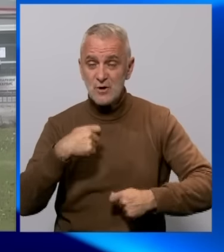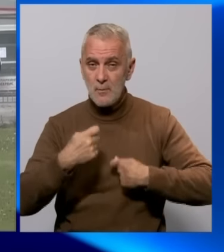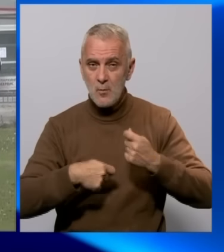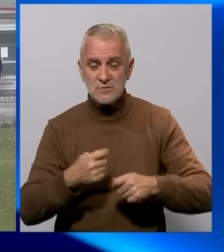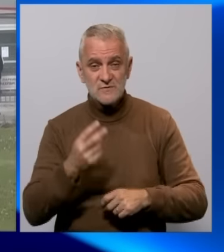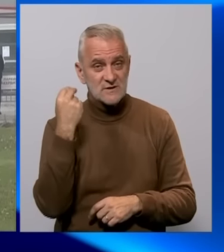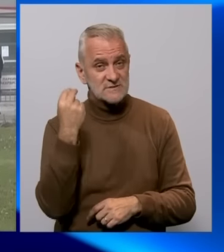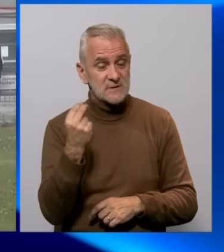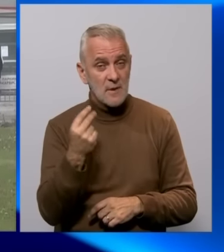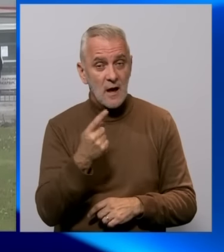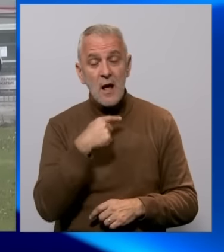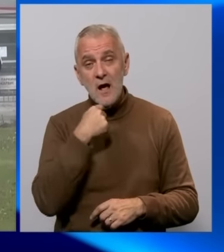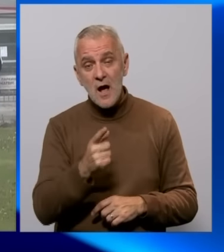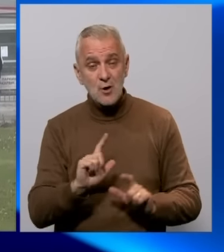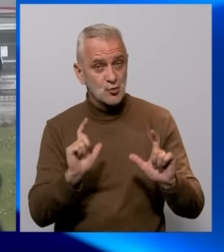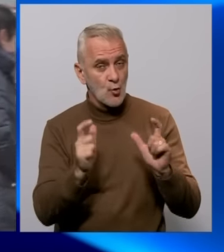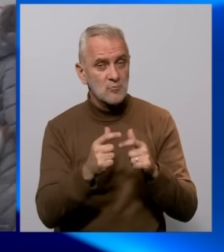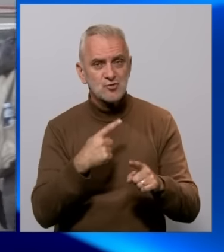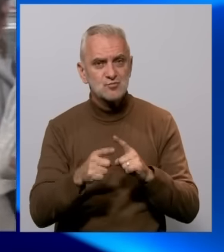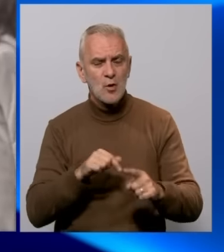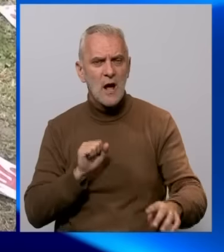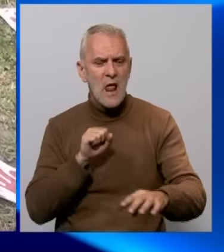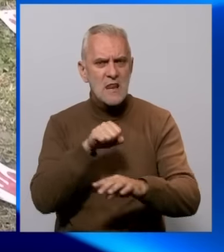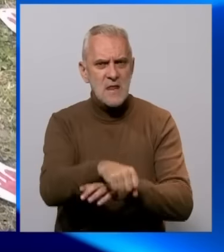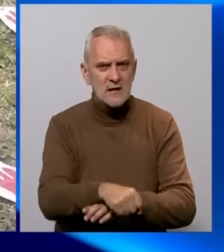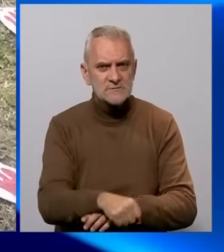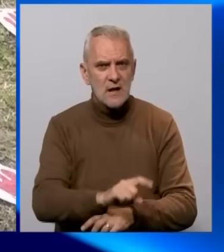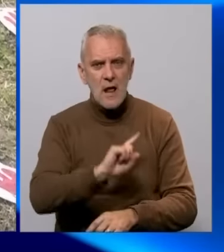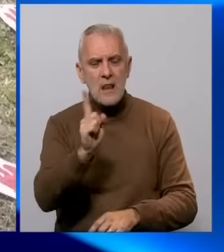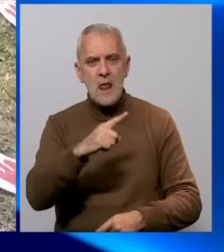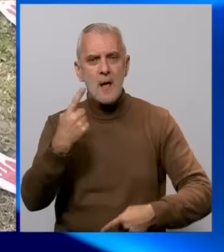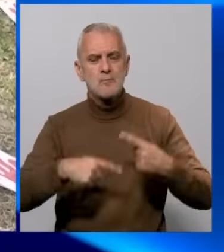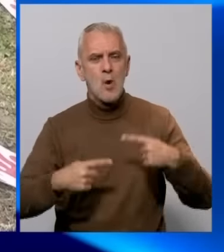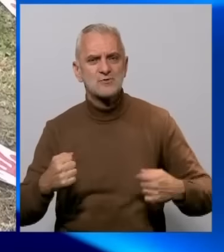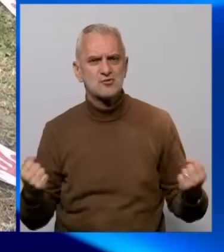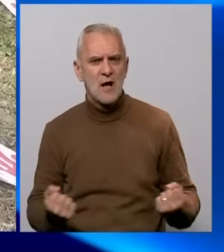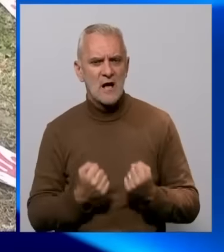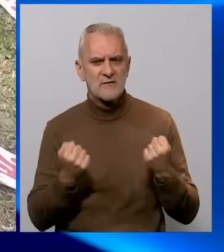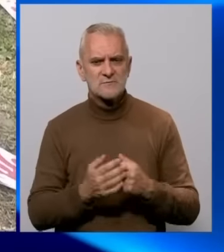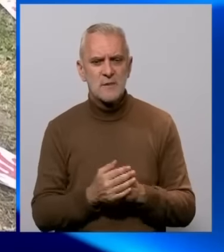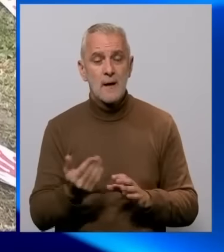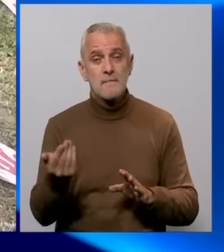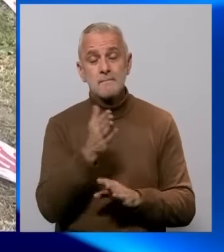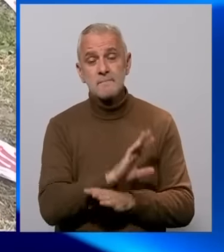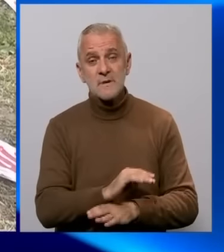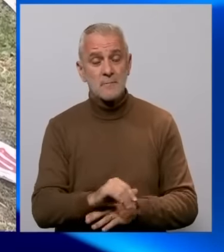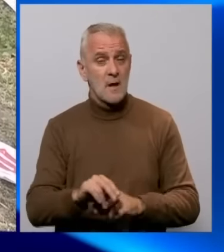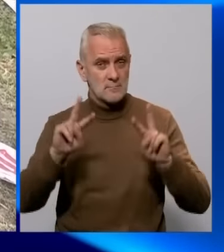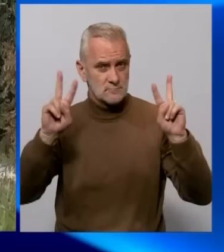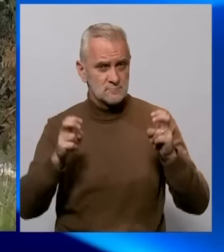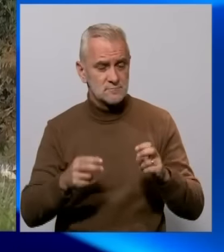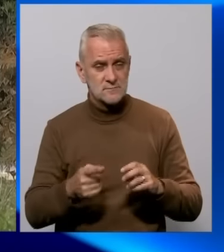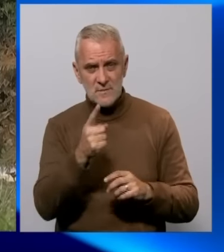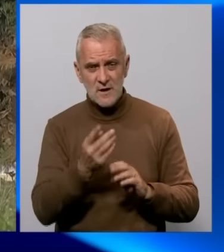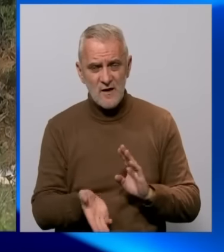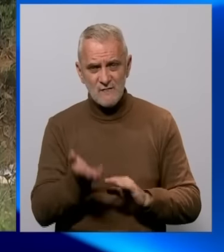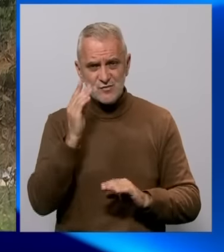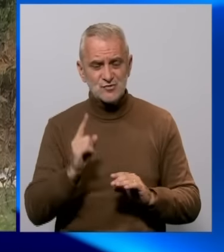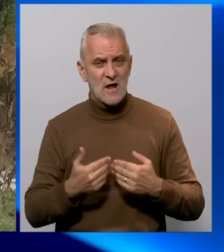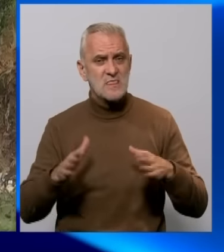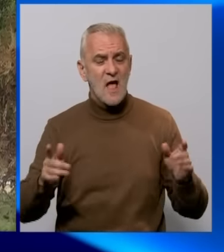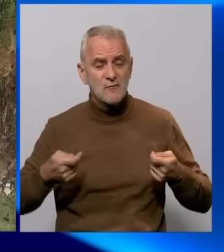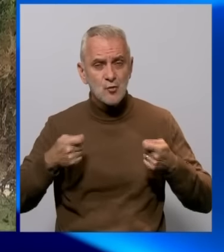poslova Srbije izjavio je da su uhapšeni zbog nasilja, a ne zbog političkog aktivizma. Prema navodima Višeg javnog tužiteljstva u Novom Sadu, do